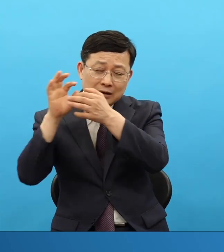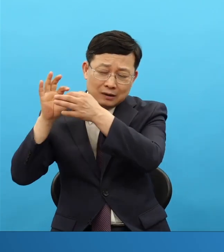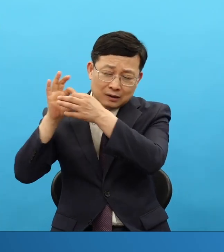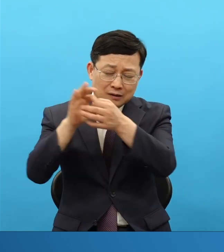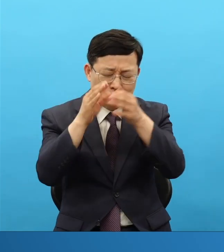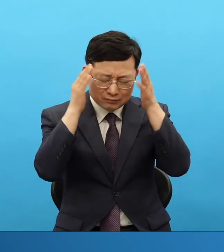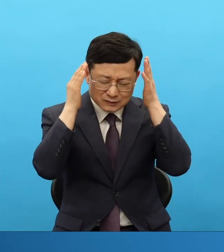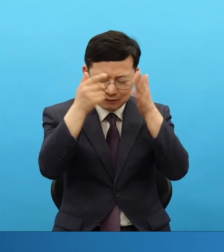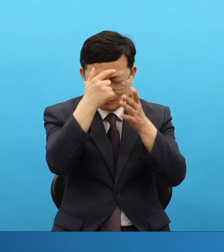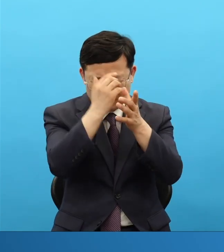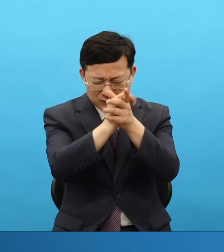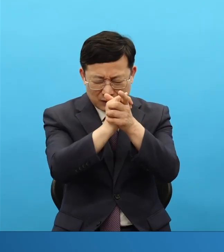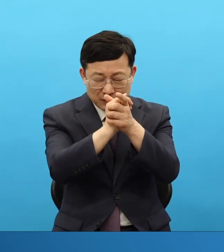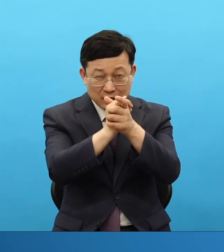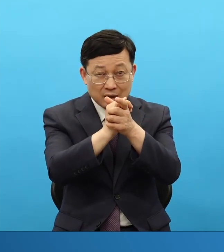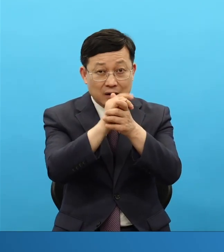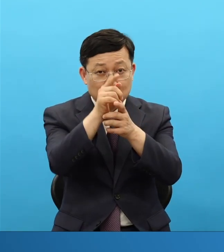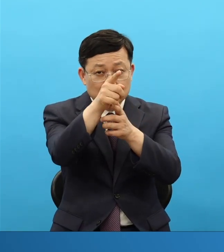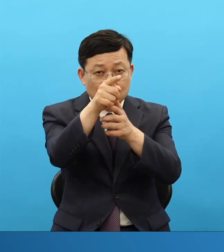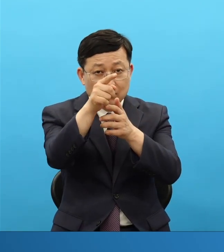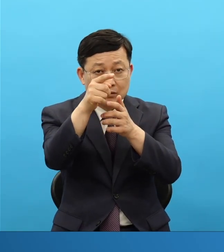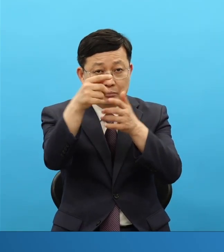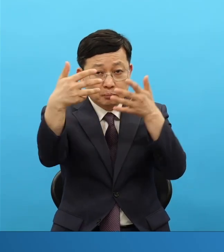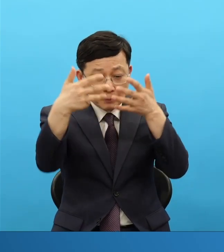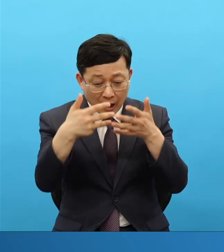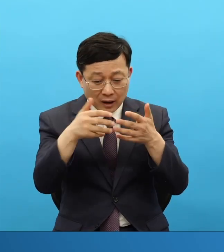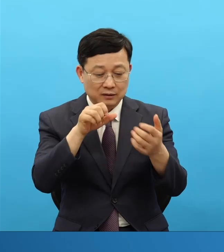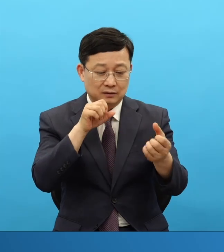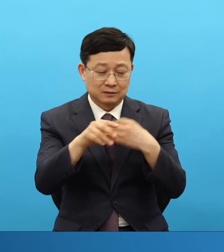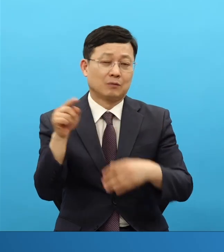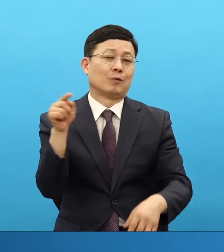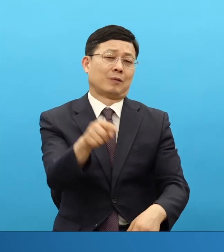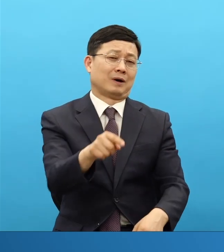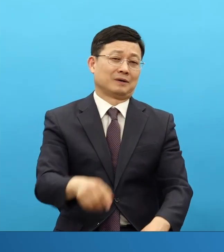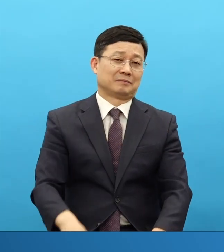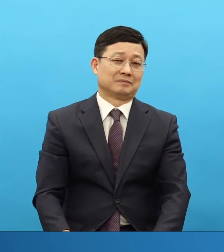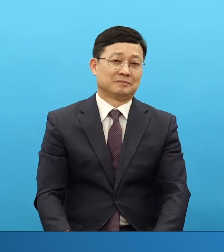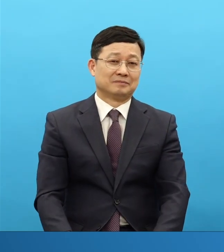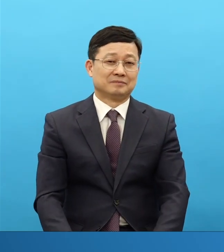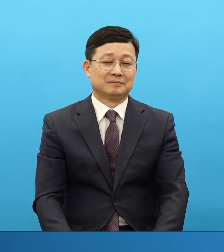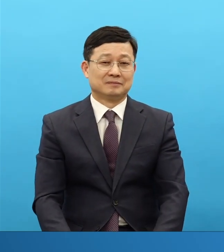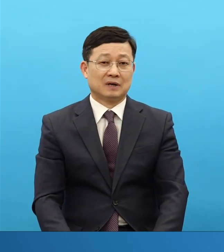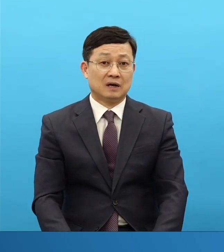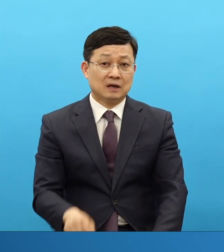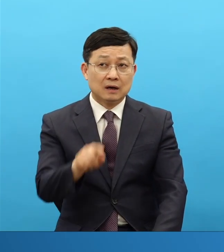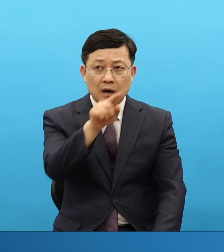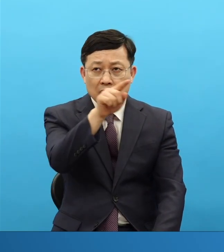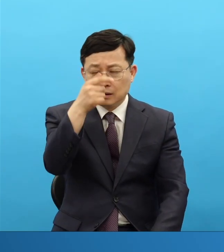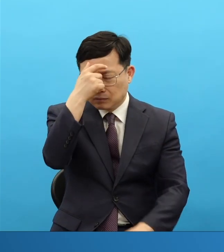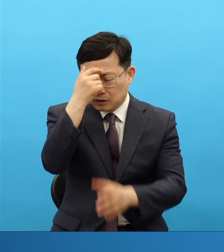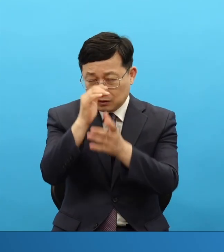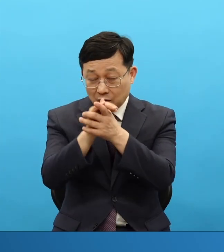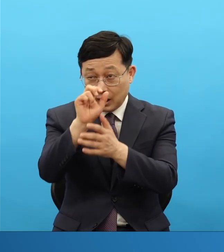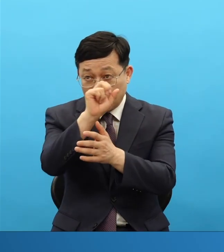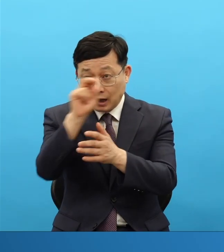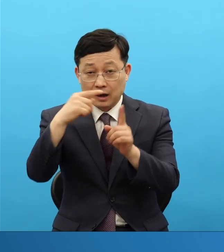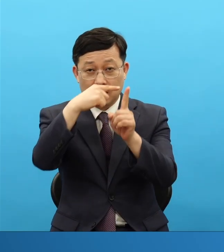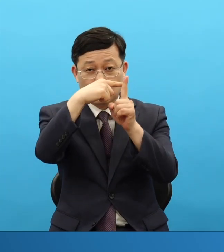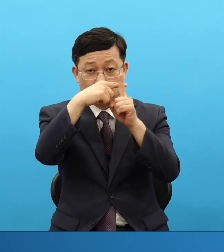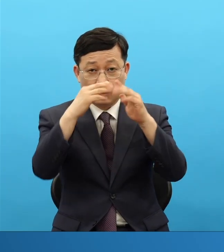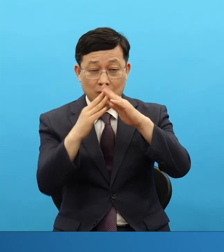answer will come. 왜 그렇습니까? Why is that? 이래야 교회를 살릴 수 있는. Only then can you save the